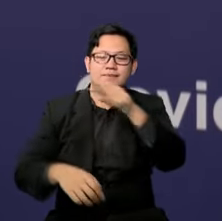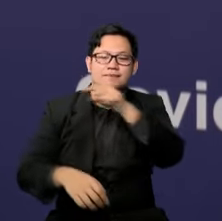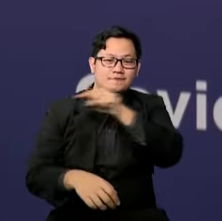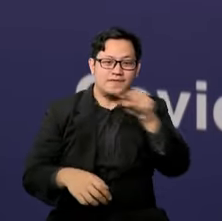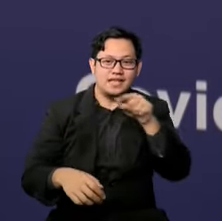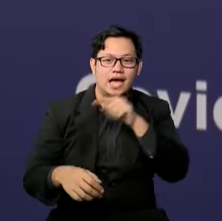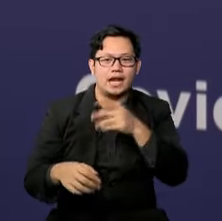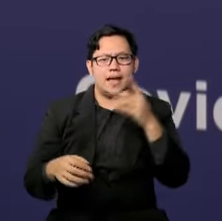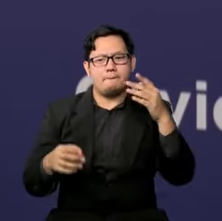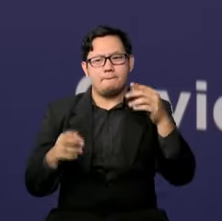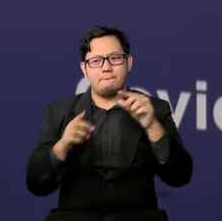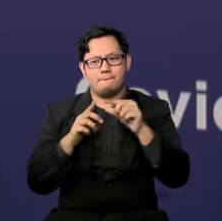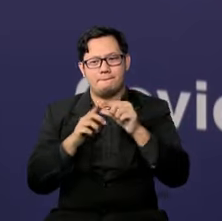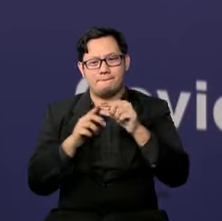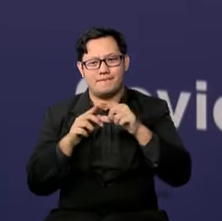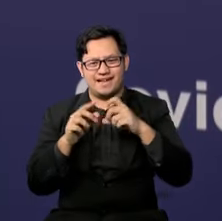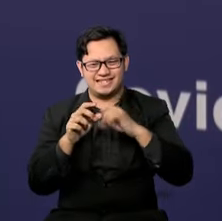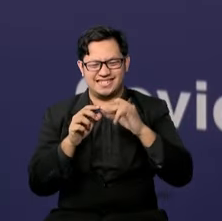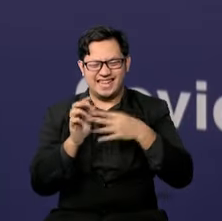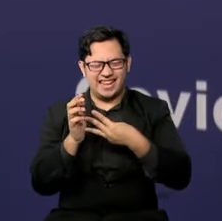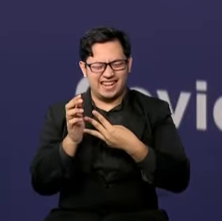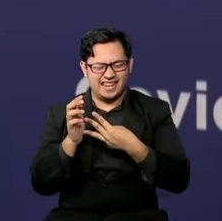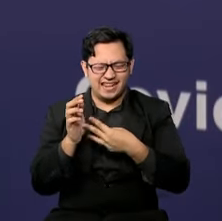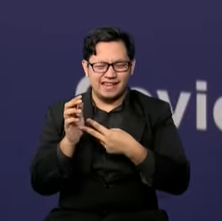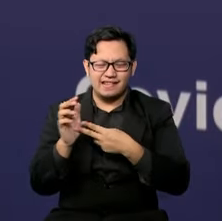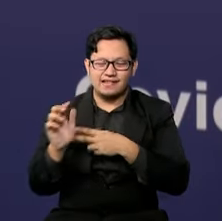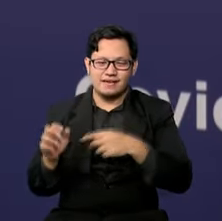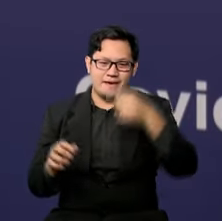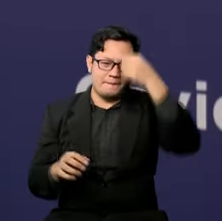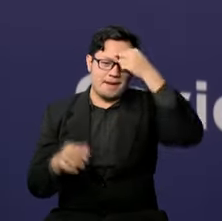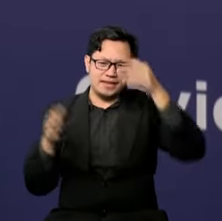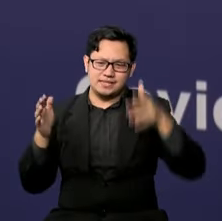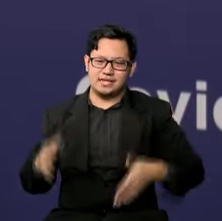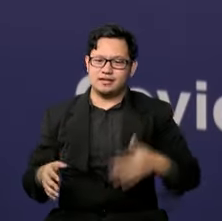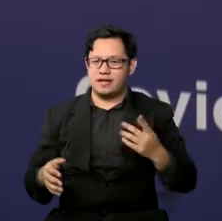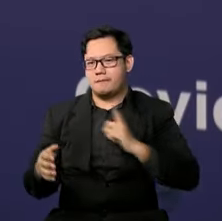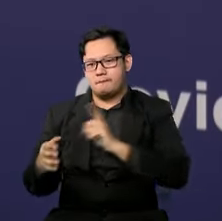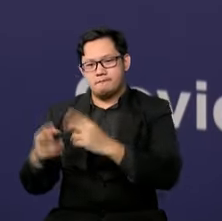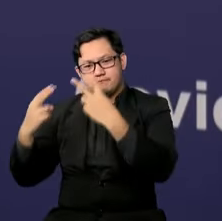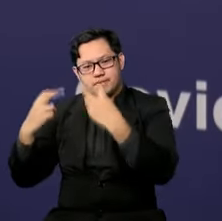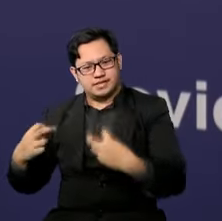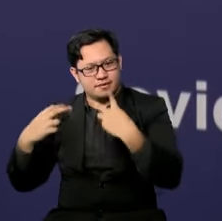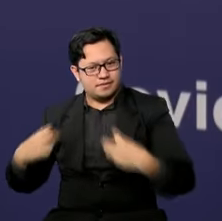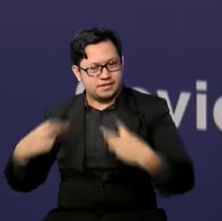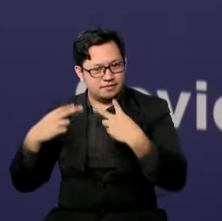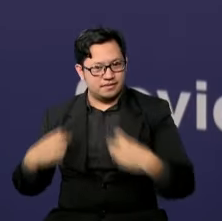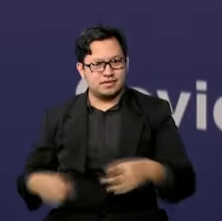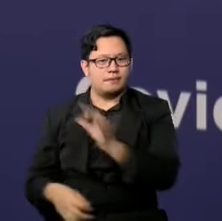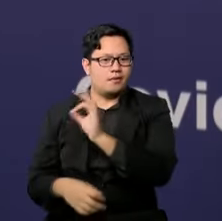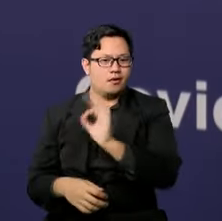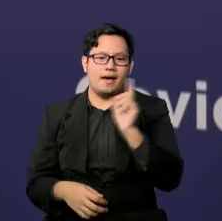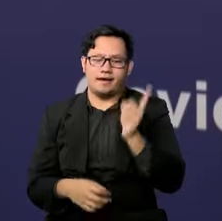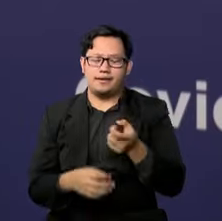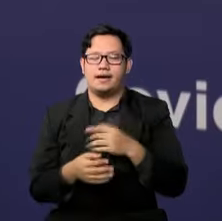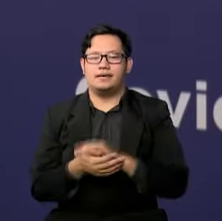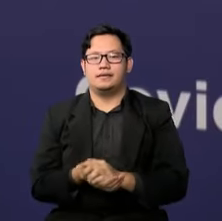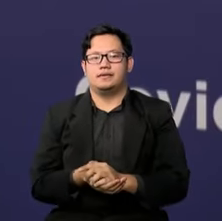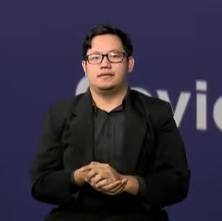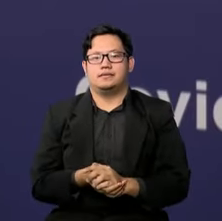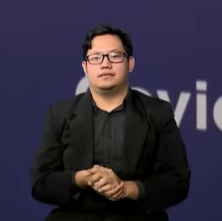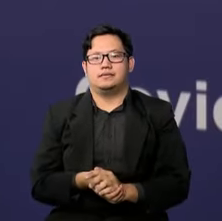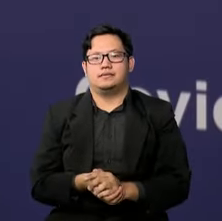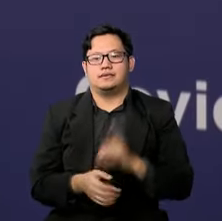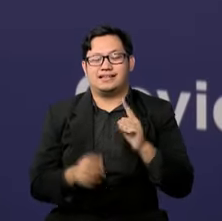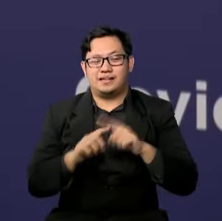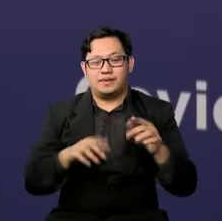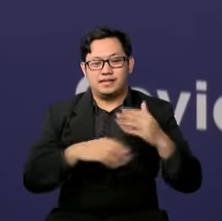selesai diperiksa jadi masih ngantri atau sebagian Mungkin ada yang di rumah balik ke rumah karena isolasi Mandiri Kebanyakan yang dirawat itu